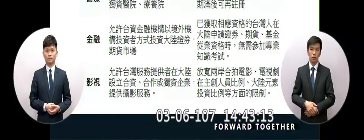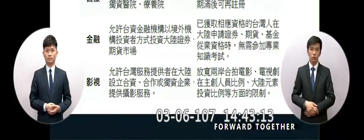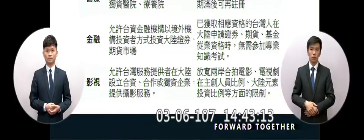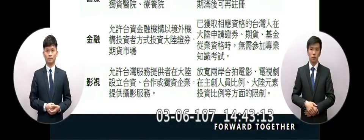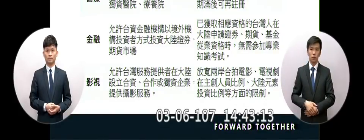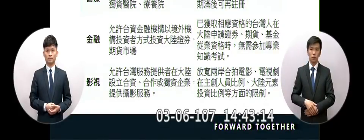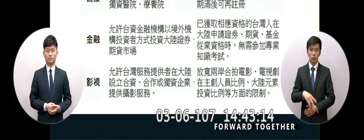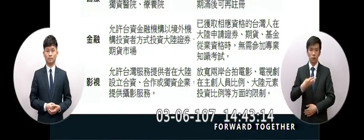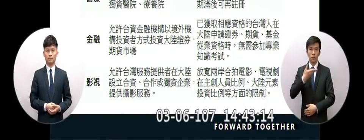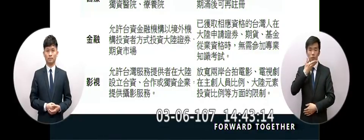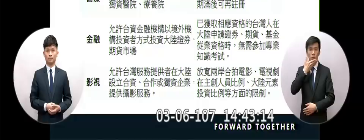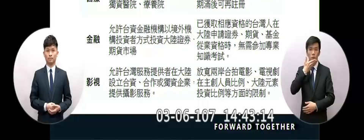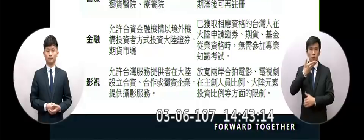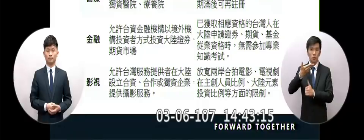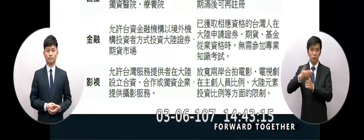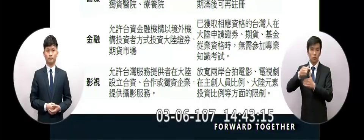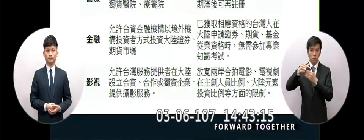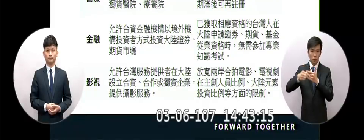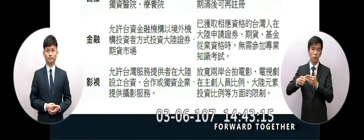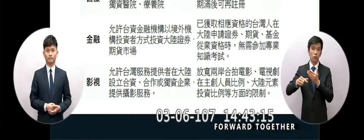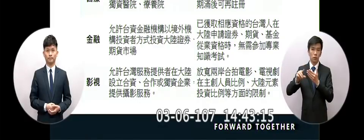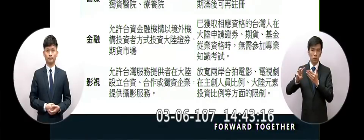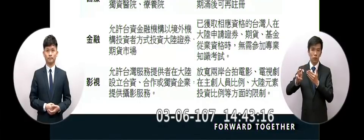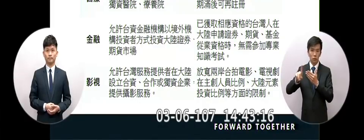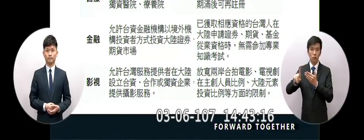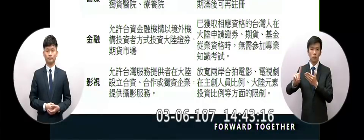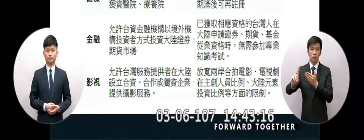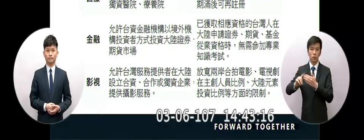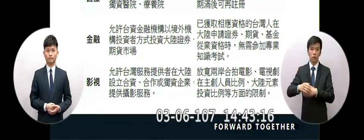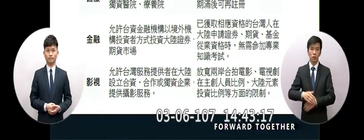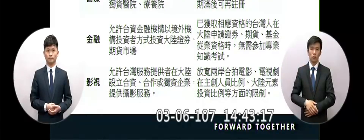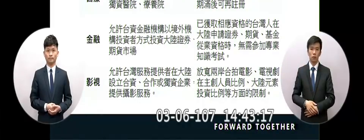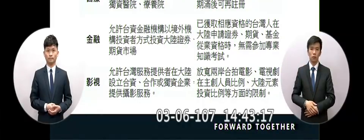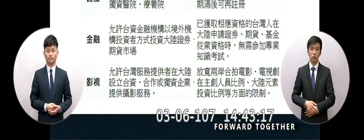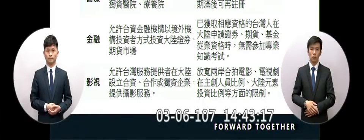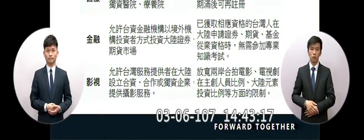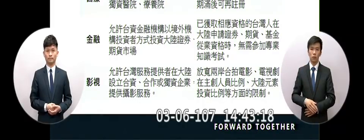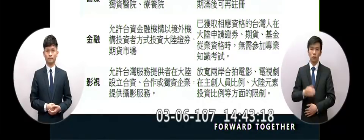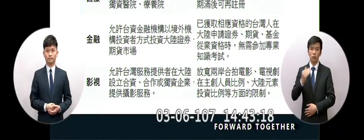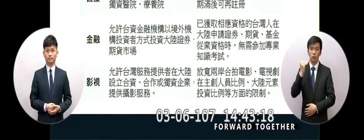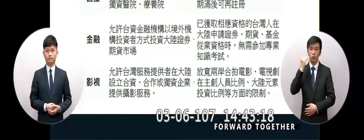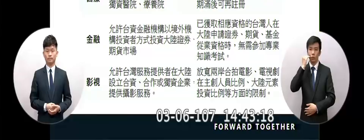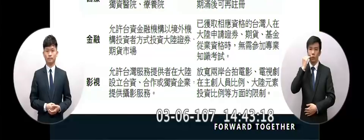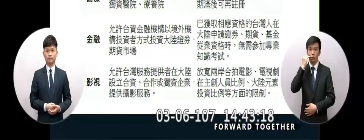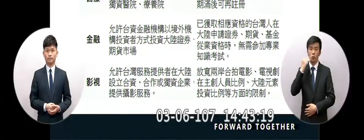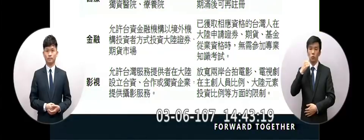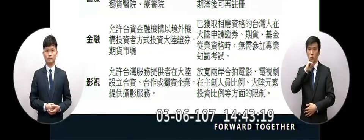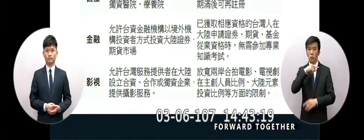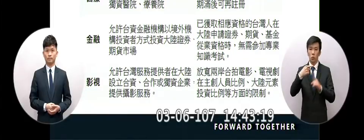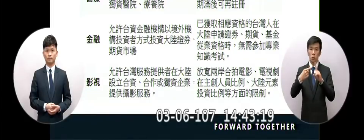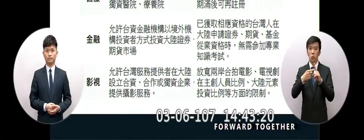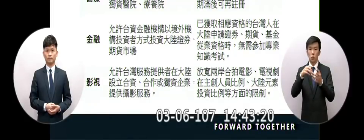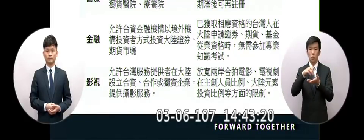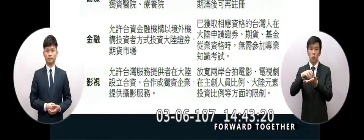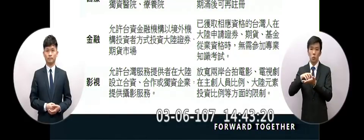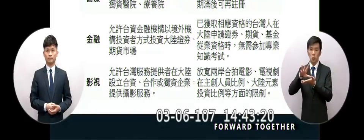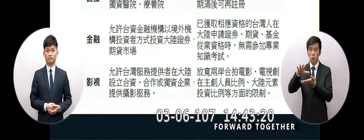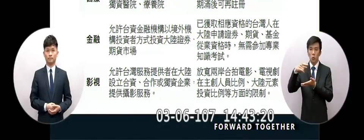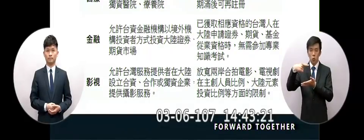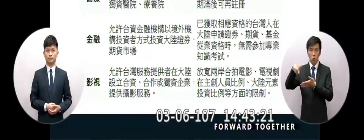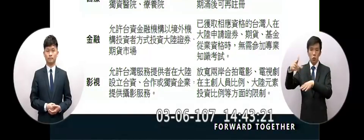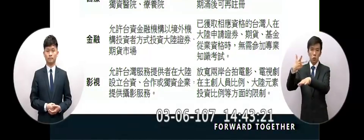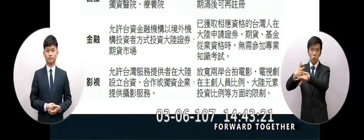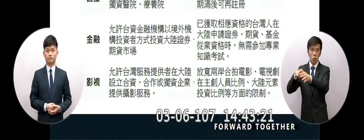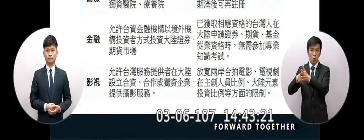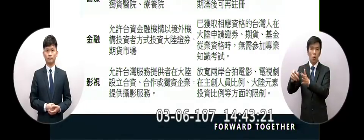台31项叫什么？有相应资格的台湾人在大陆申请这些资格什么什么，不需要参加专业考试，